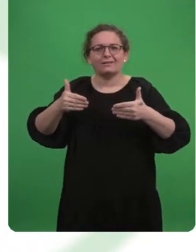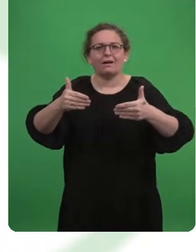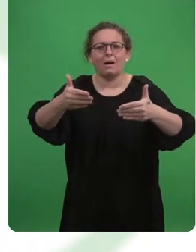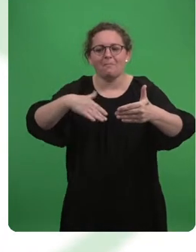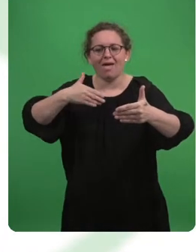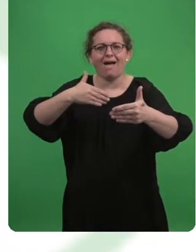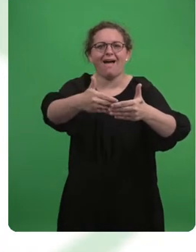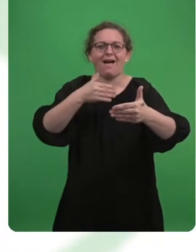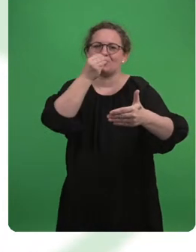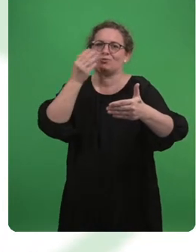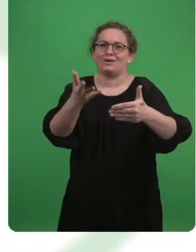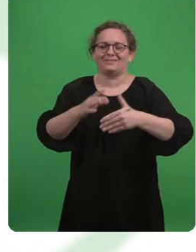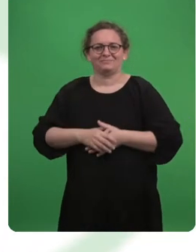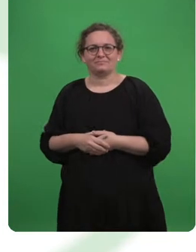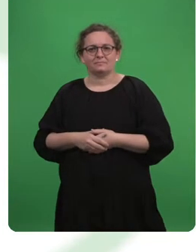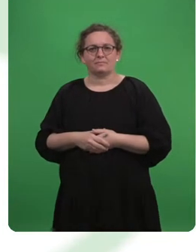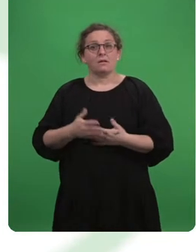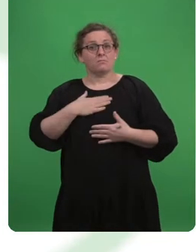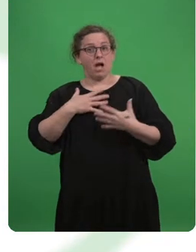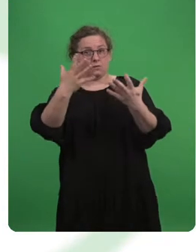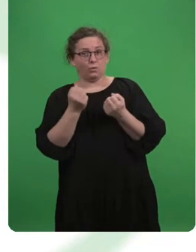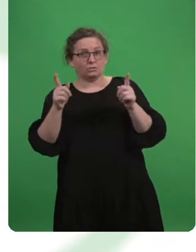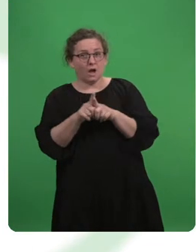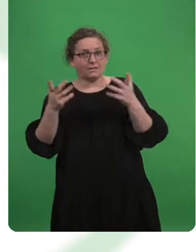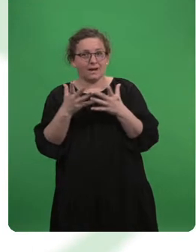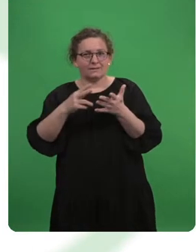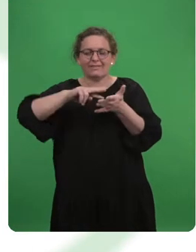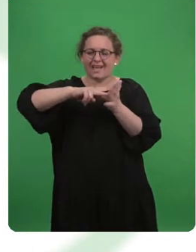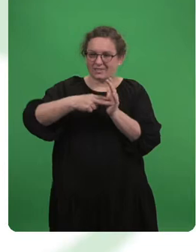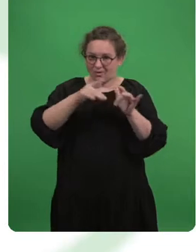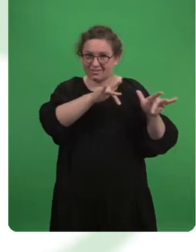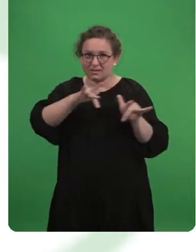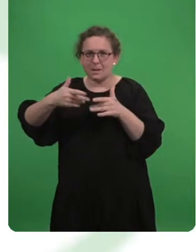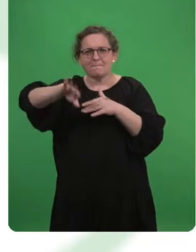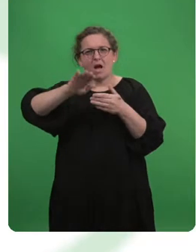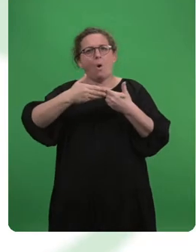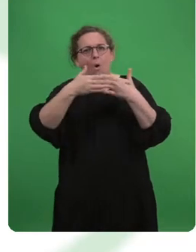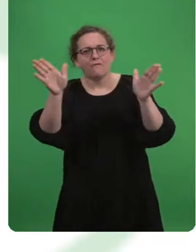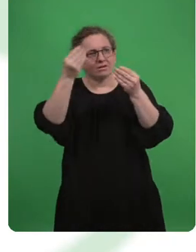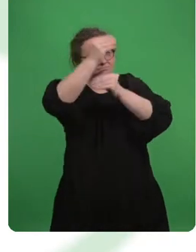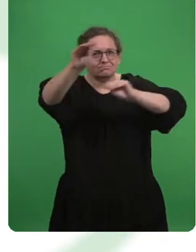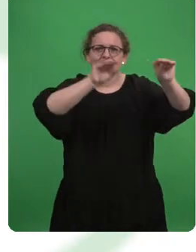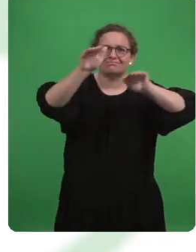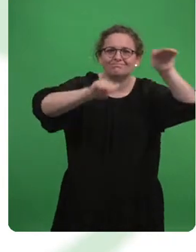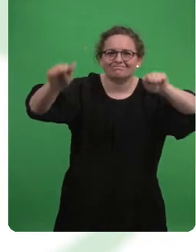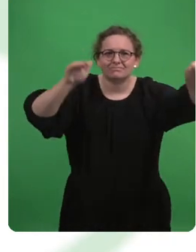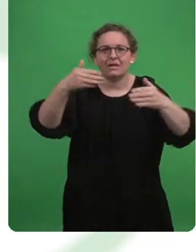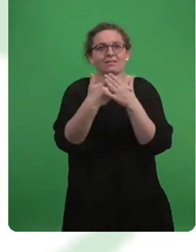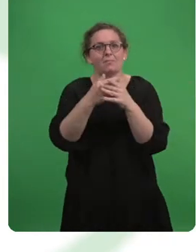Grenzen der Behinderung. Das ist großartig. Mein Wunsch wäre, dass der Bekanntheitsgrad von Technologien,